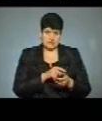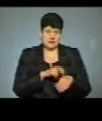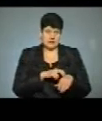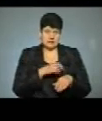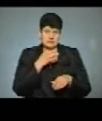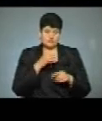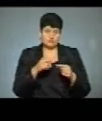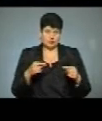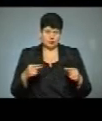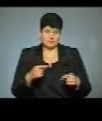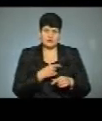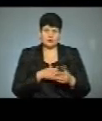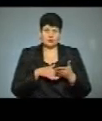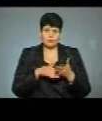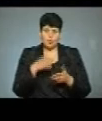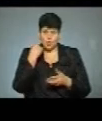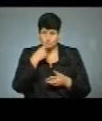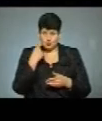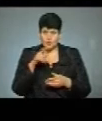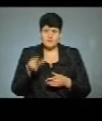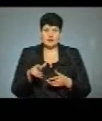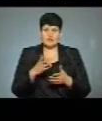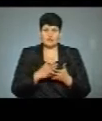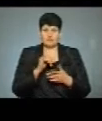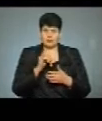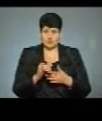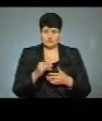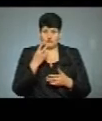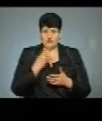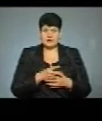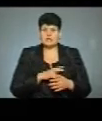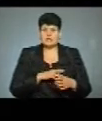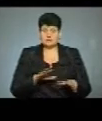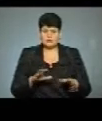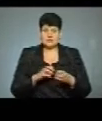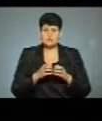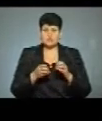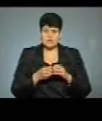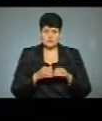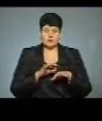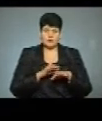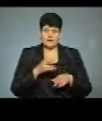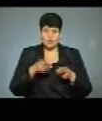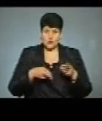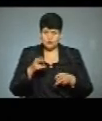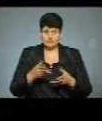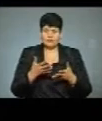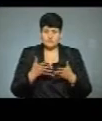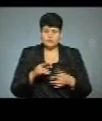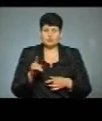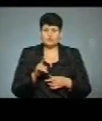будь-якої медичної допомоги вони надавати особі, яка перебуває в нехайному вигляді, вони не будуть. За результатами проведення розтину встановлено,